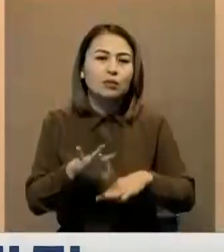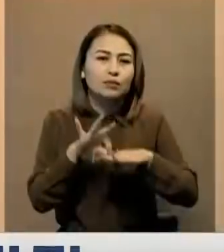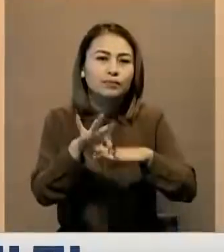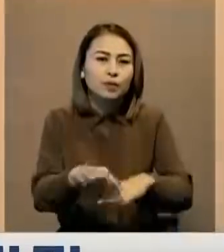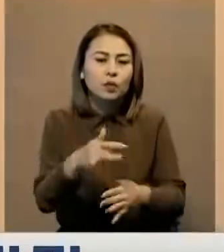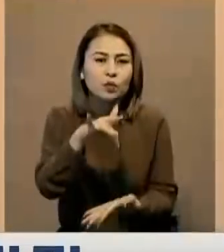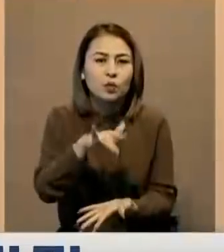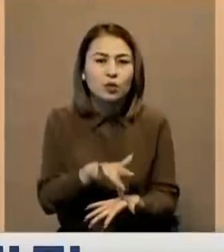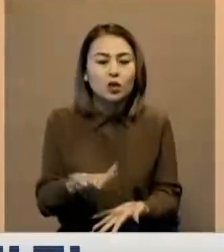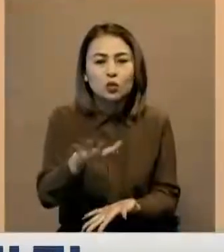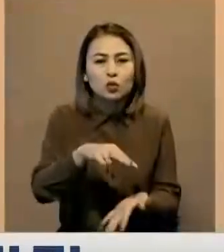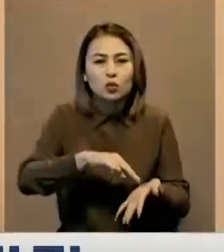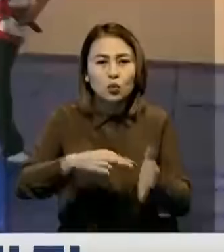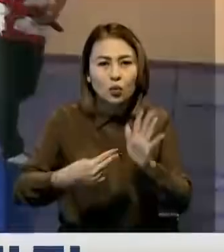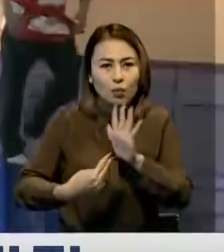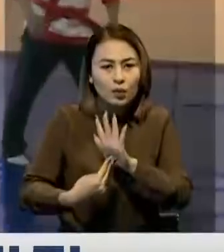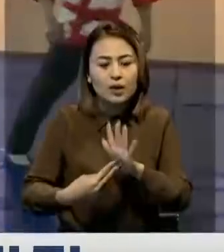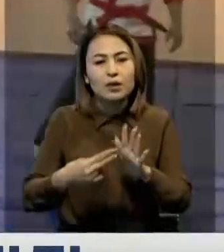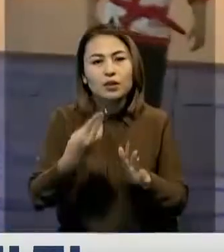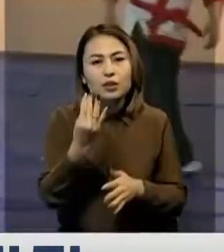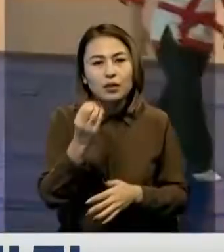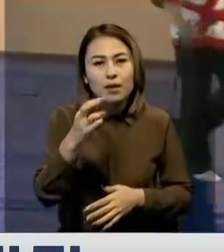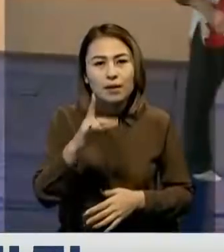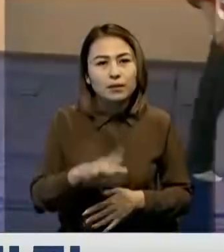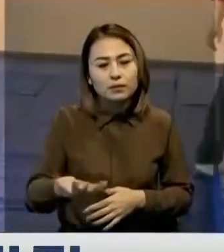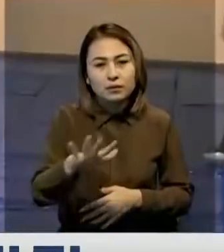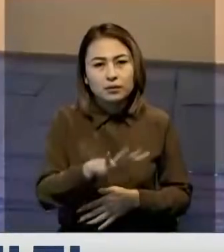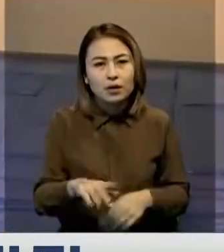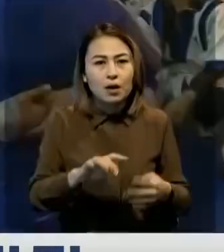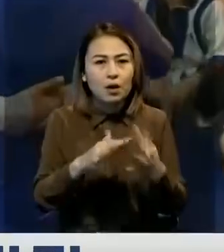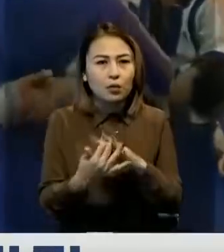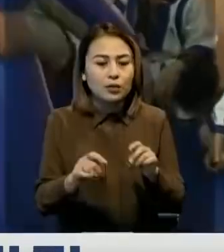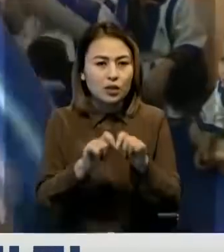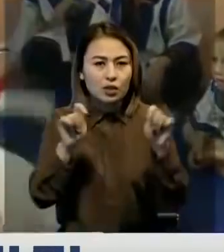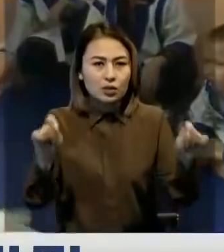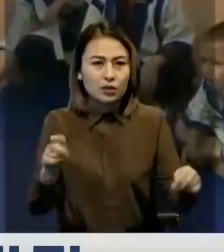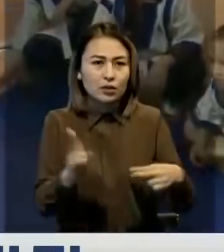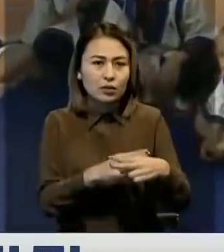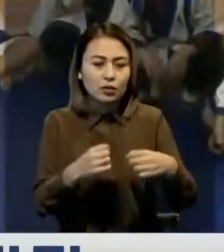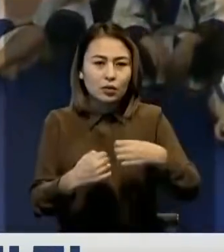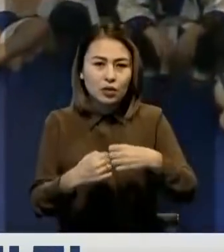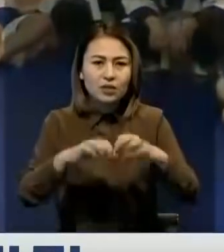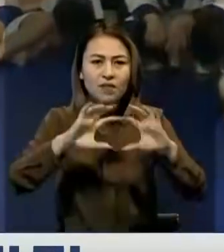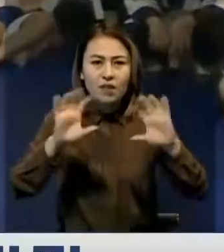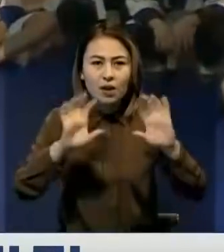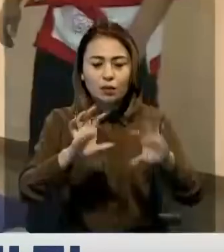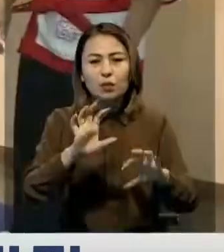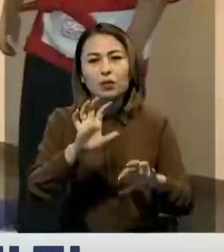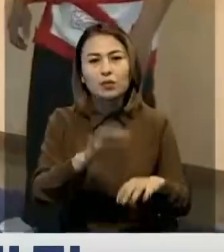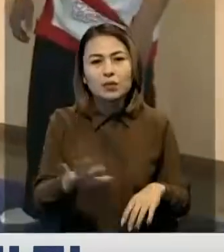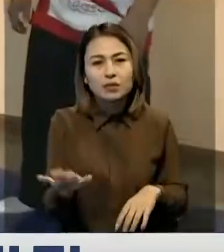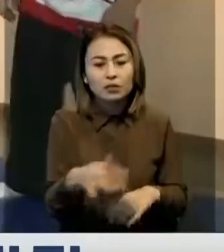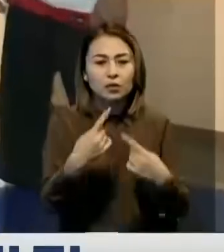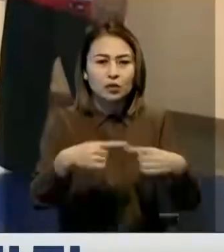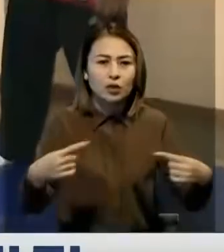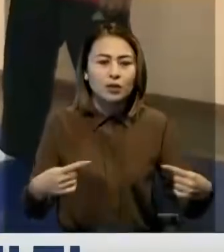Сондай ортақ жобаның жемісі ретінде Шиелі ауданы Нартай Бекежанов ауылында ашылған кешеннің күрес, волейбол мен баскетбол секциясына елді